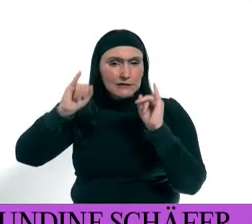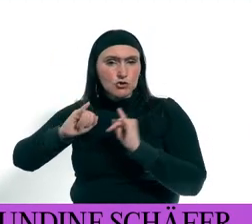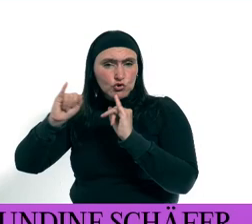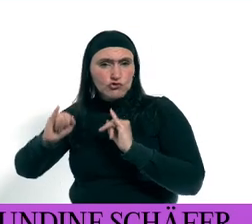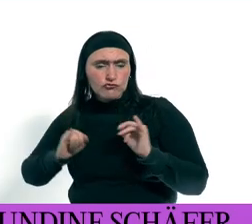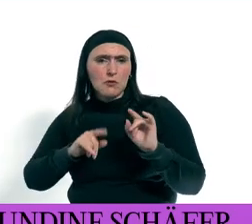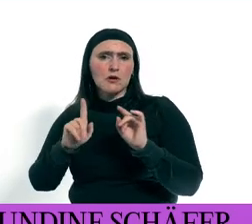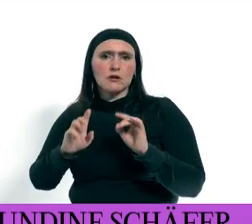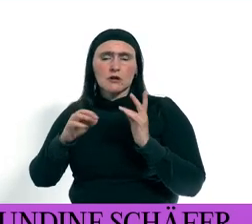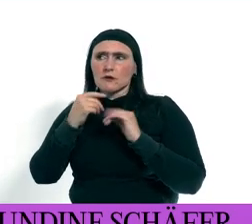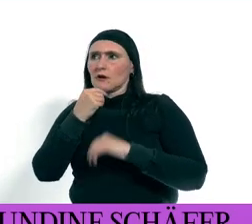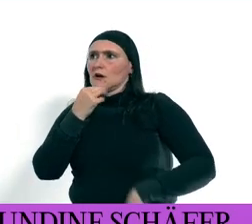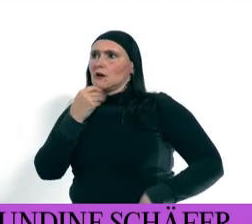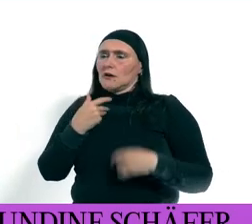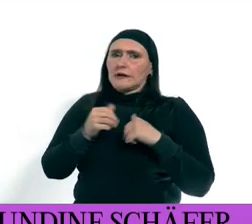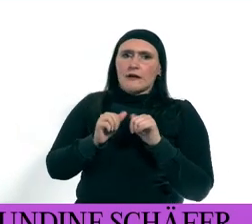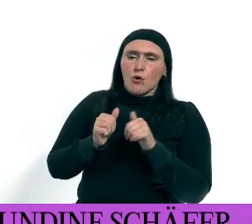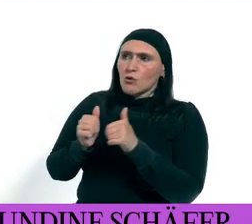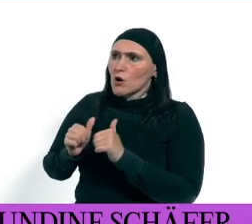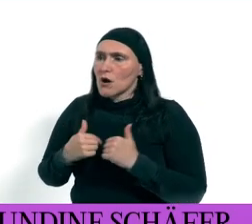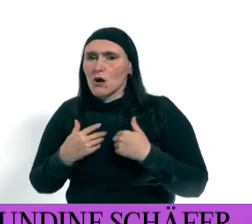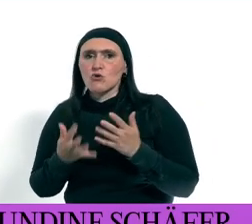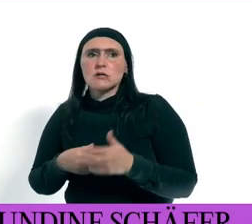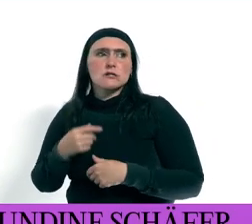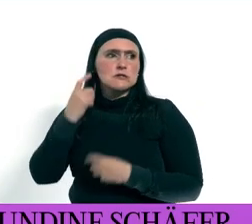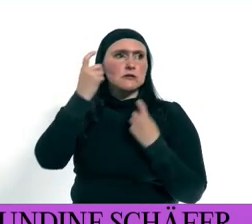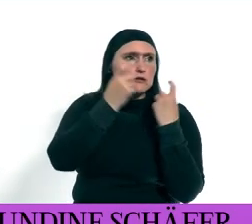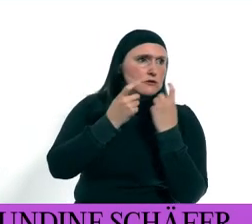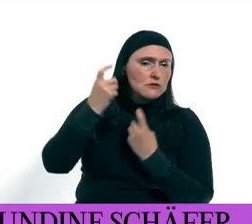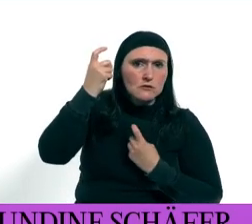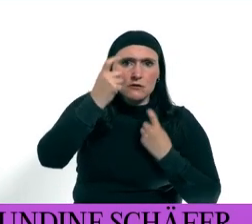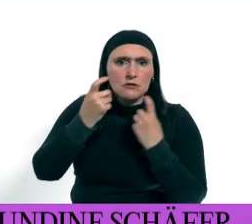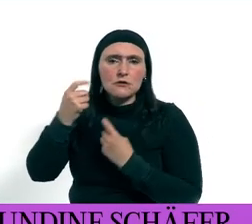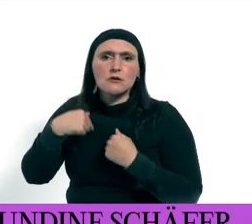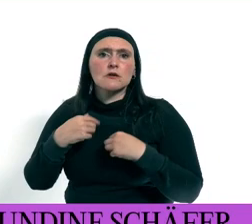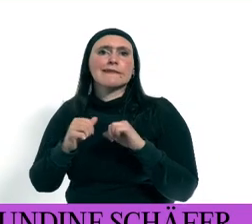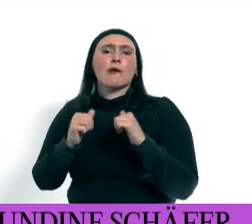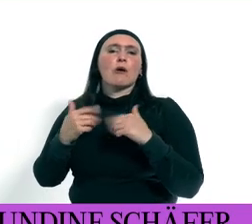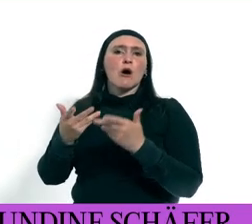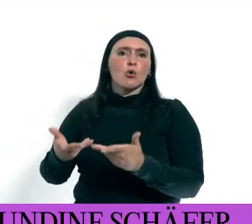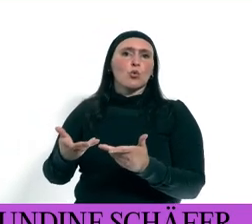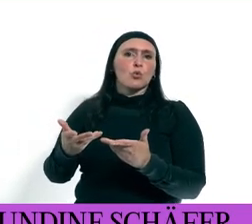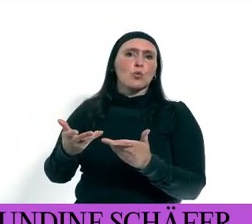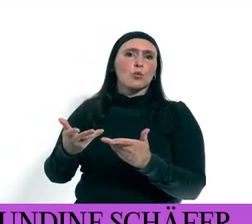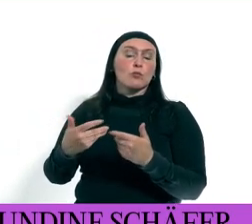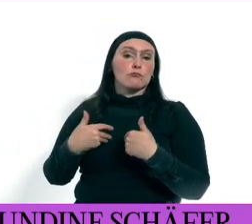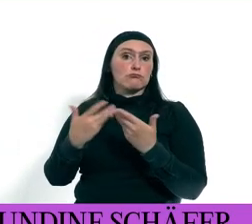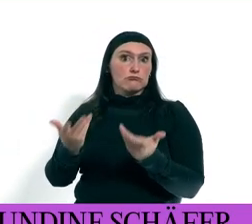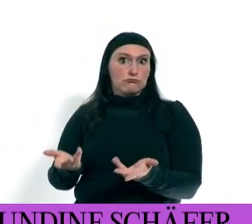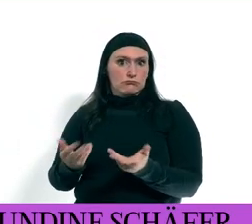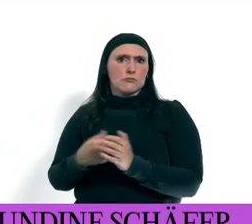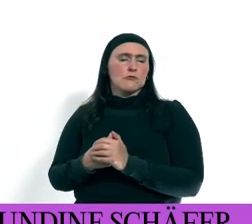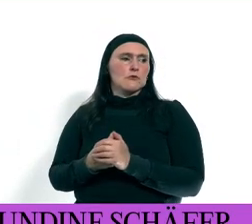how do we survive, how do we manage this, how do we manage Wir haben uns in vielen Teilen der Welt gefragt, wie wir überleben, wie wir dieses oder jenes irgendwie